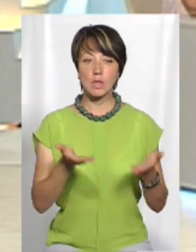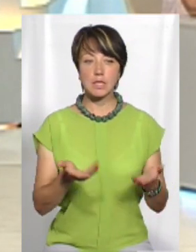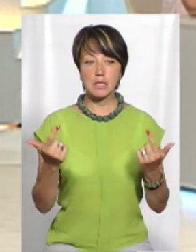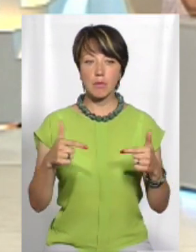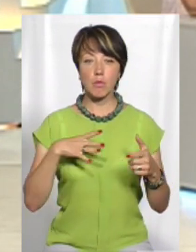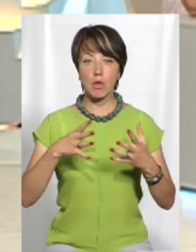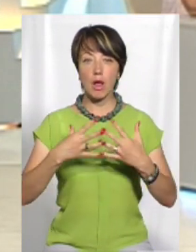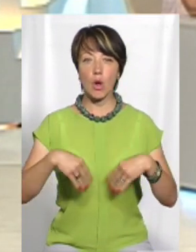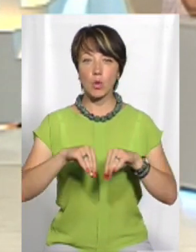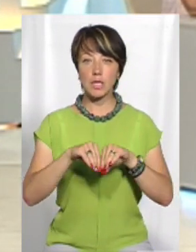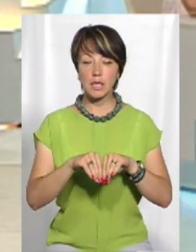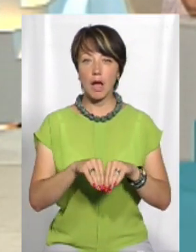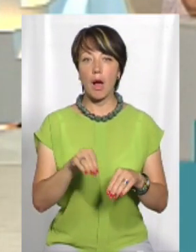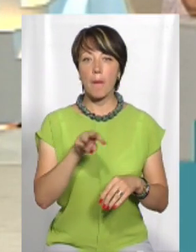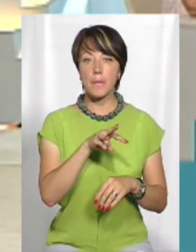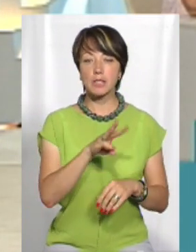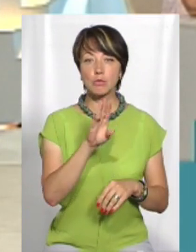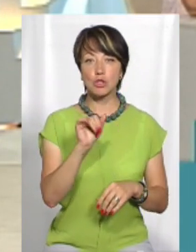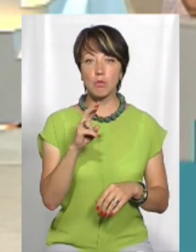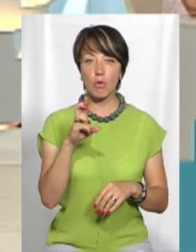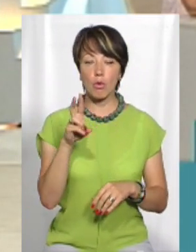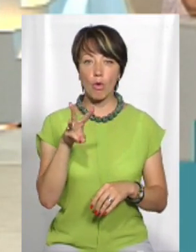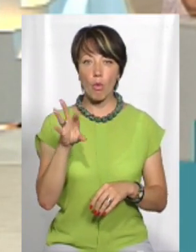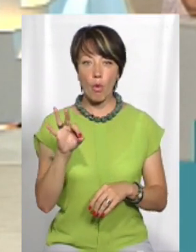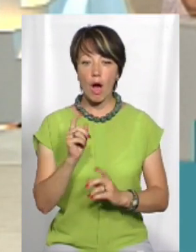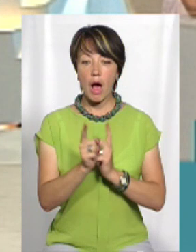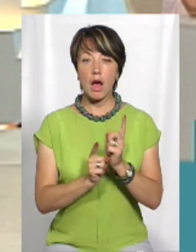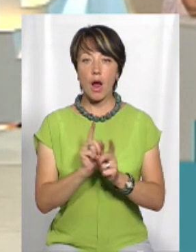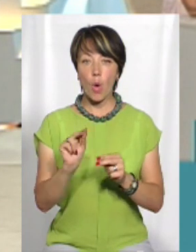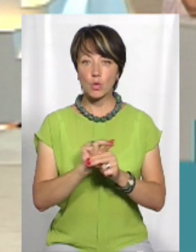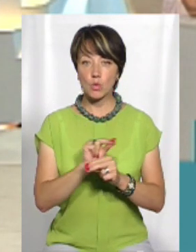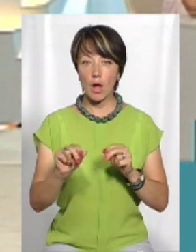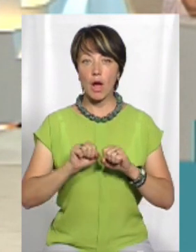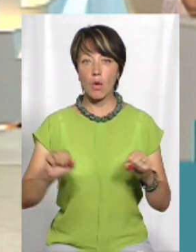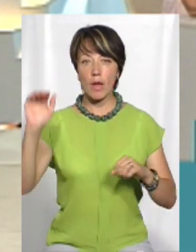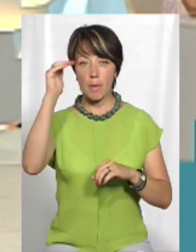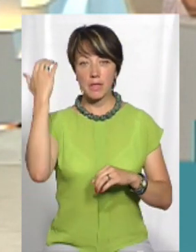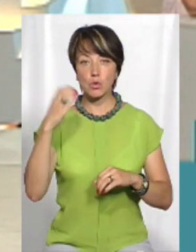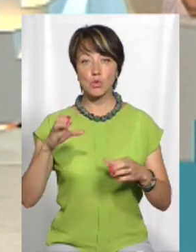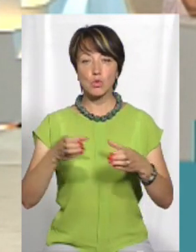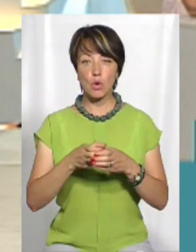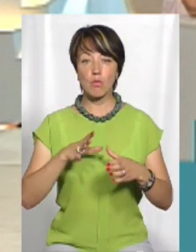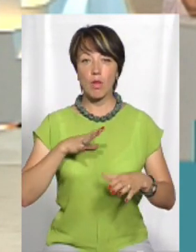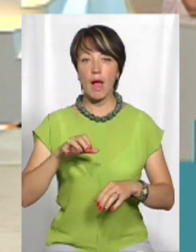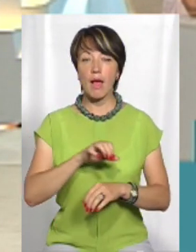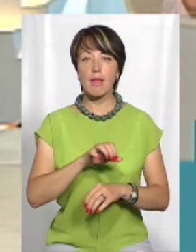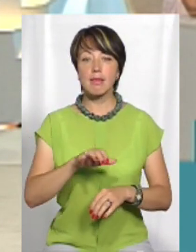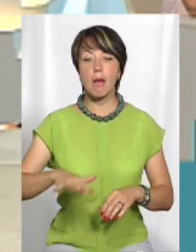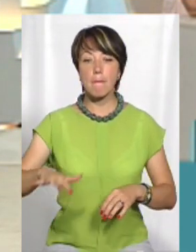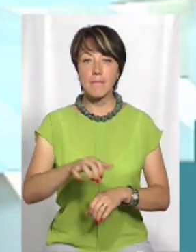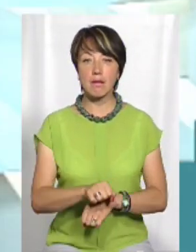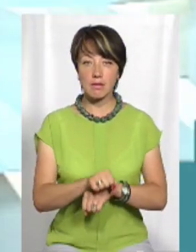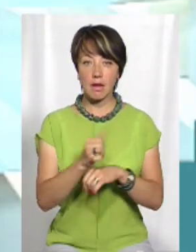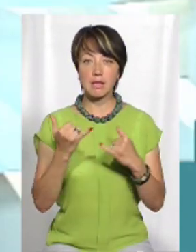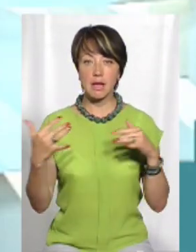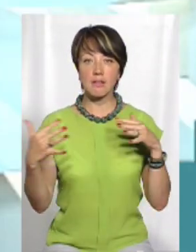родина Максима Шимка, реконструктора, який герой Небесної Сотні. Та й не тільки він, ще багато хлопців були і на Майдані реконструкторів, і